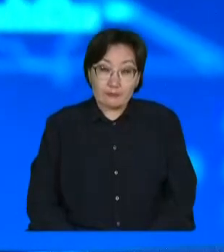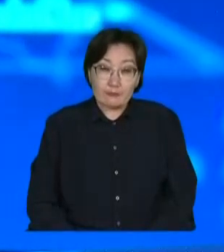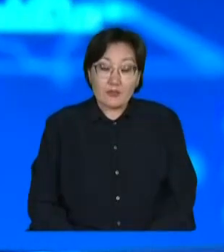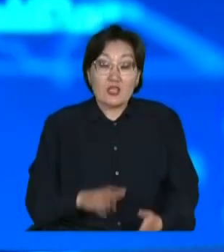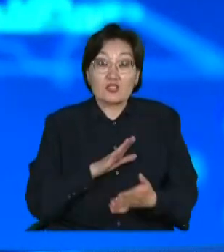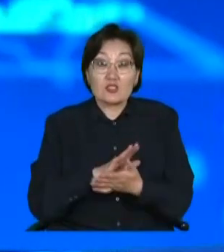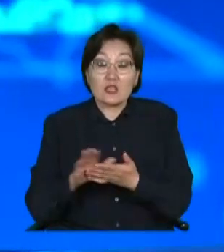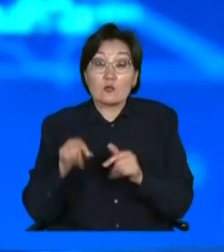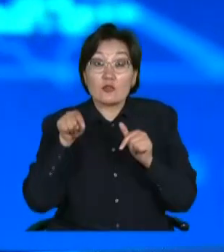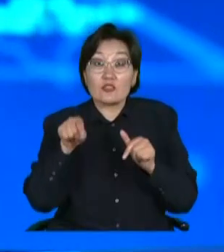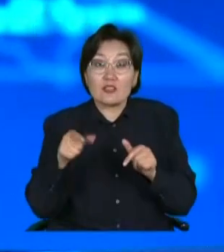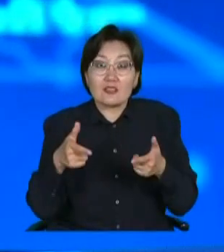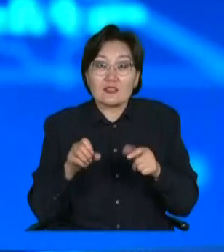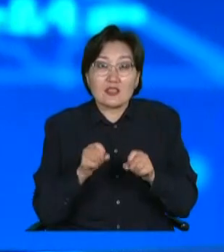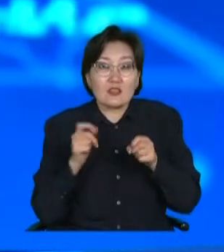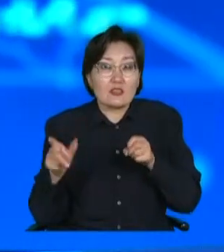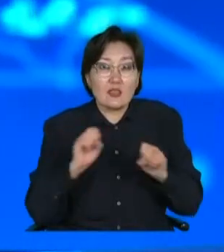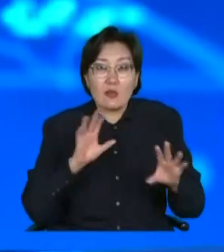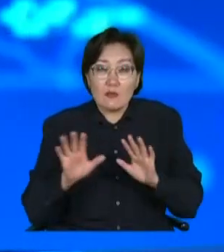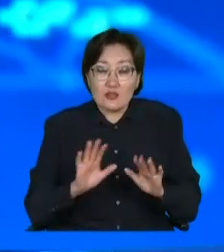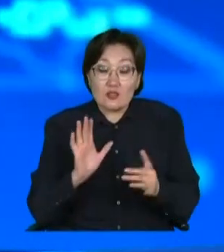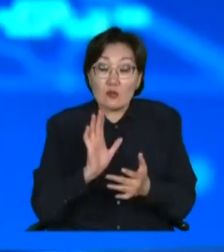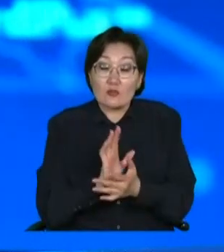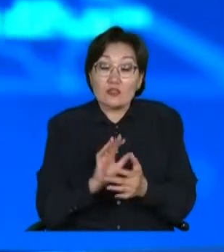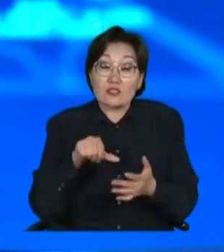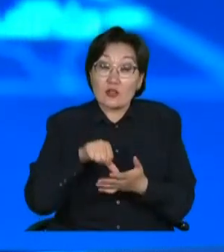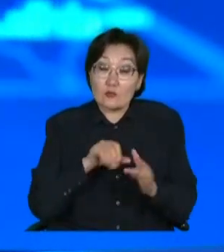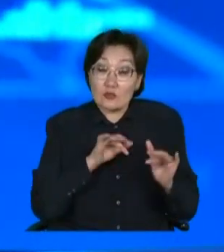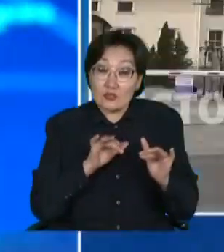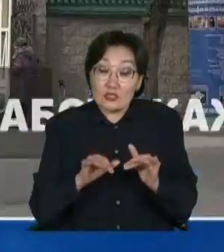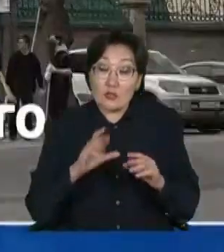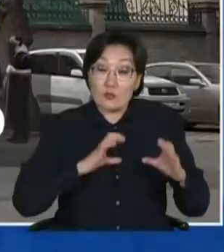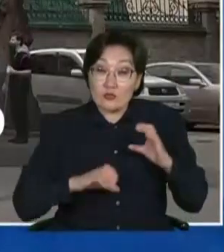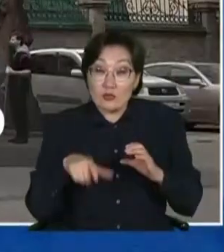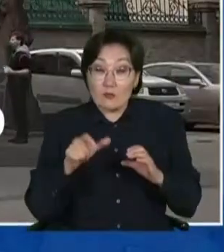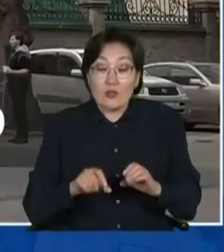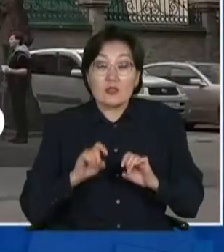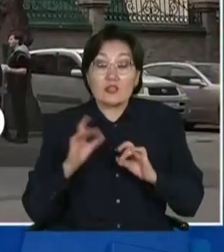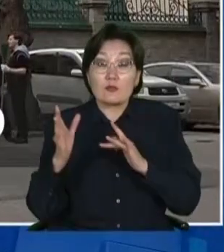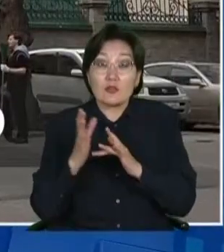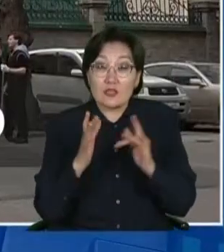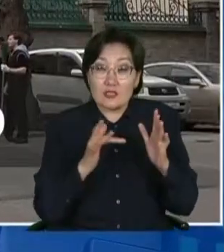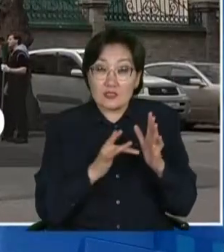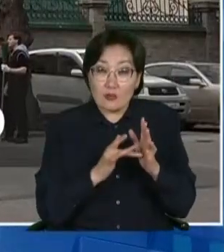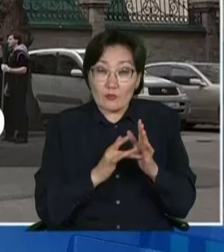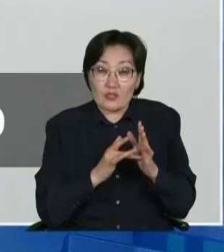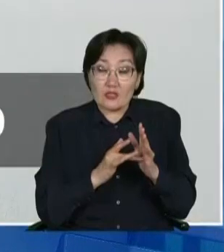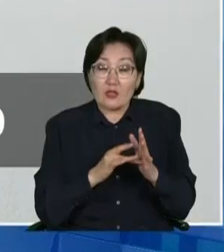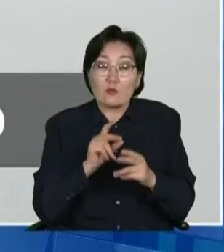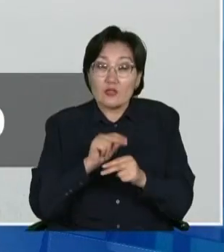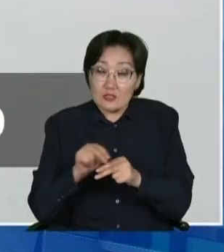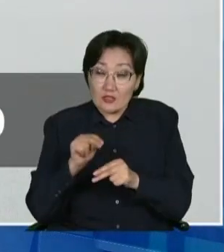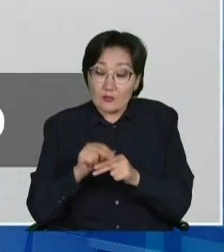Чисто там, где не мусорят, приняли участие в большой уборке города и студенты православной духовной семинарии.